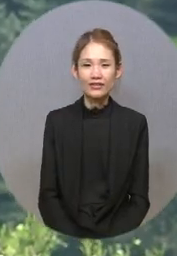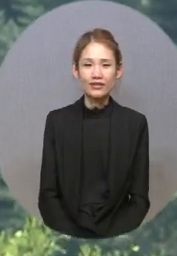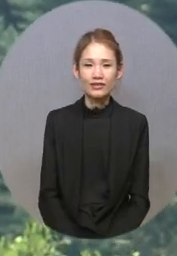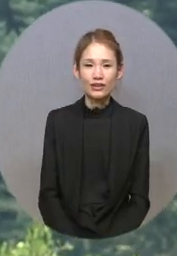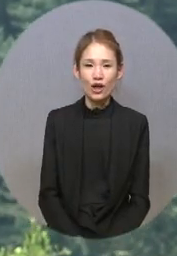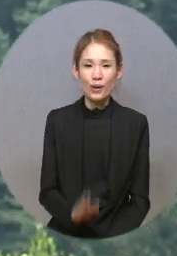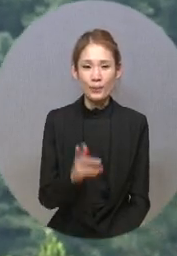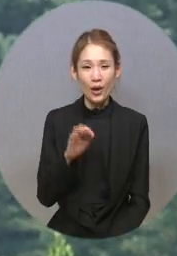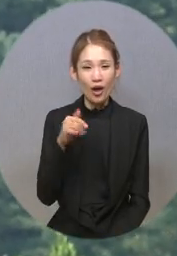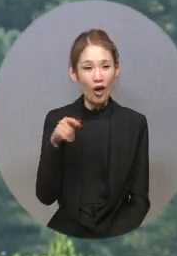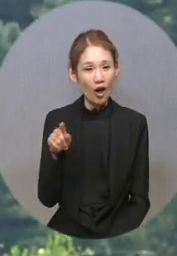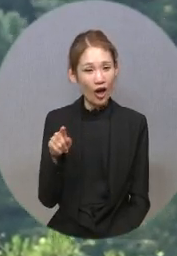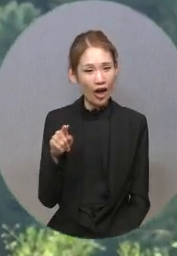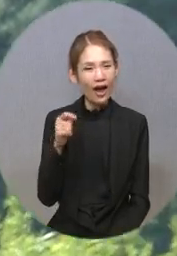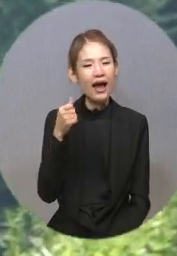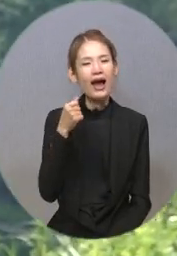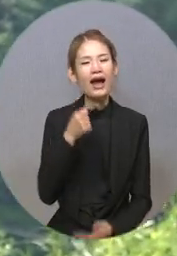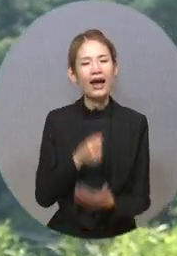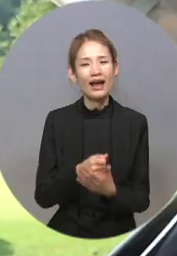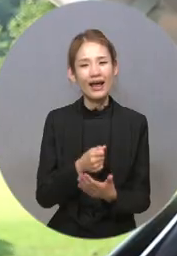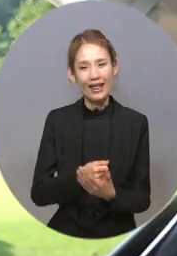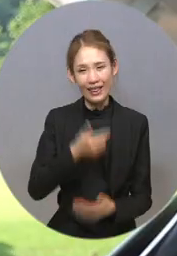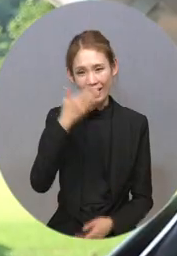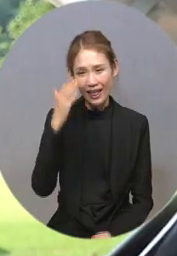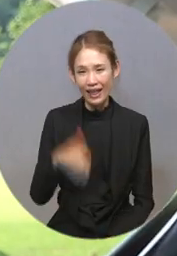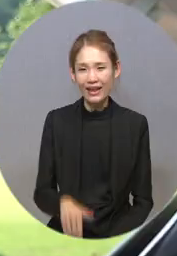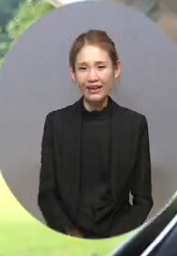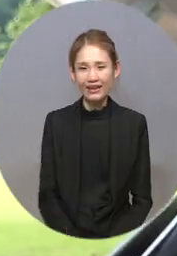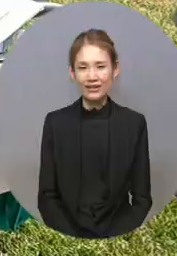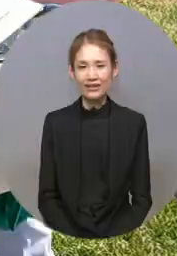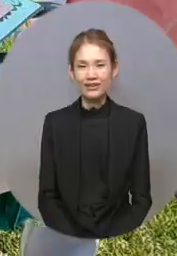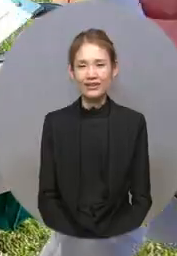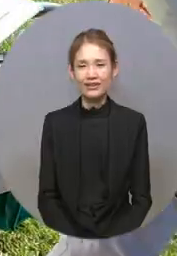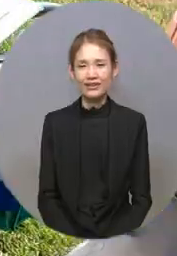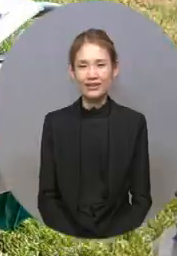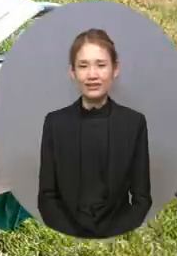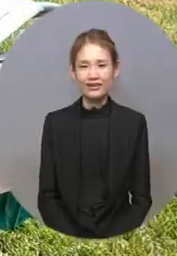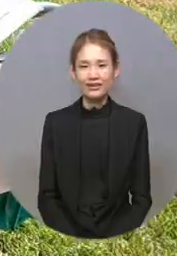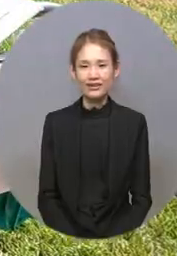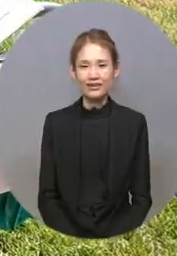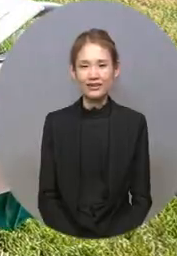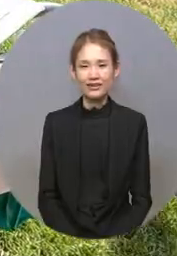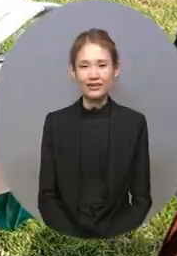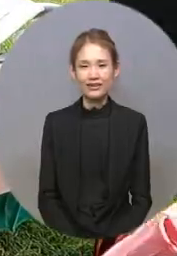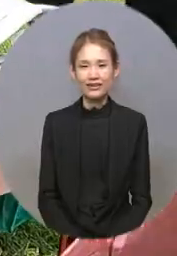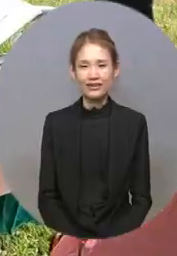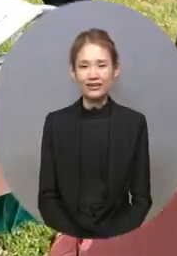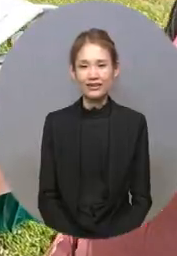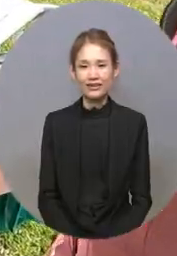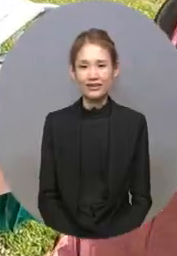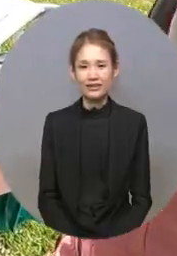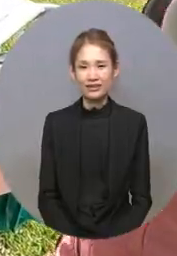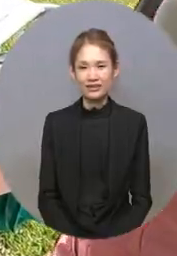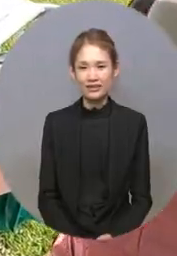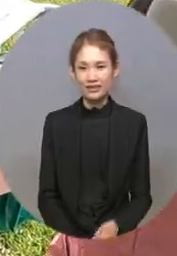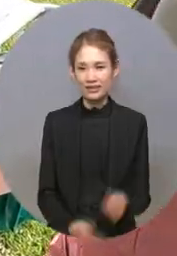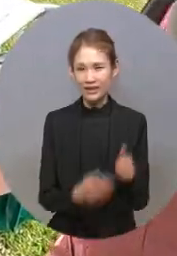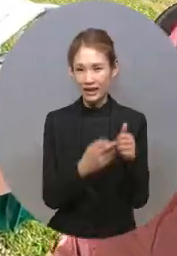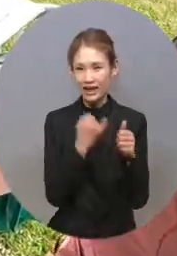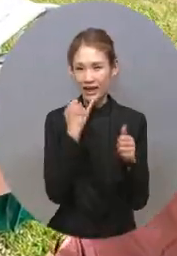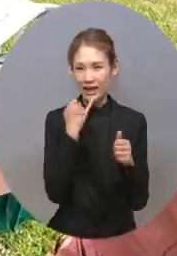벙커? 아, 어, 다행이다. 아, 어, 다행이다. 동혁 오빠, 동혁 오빠 괜찮은